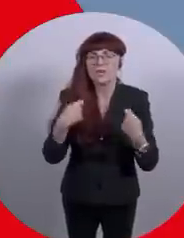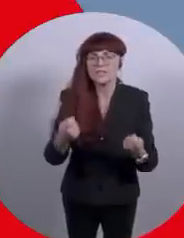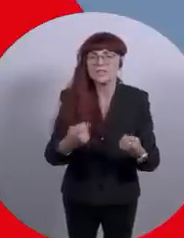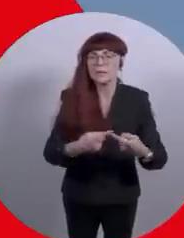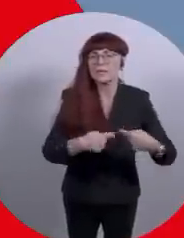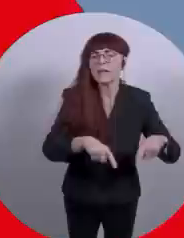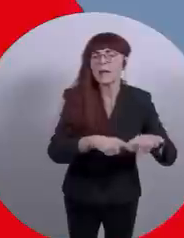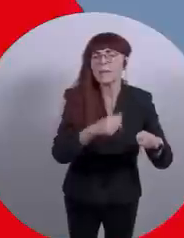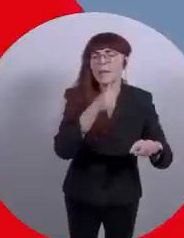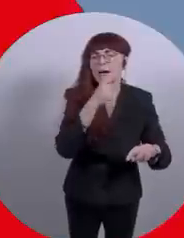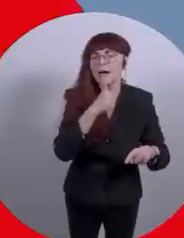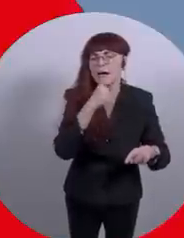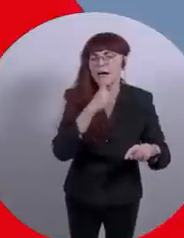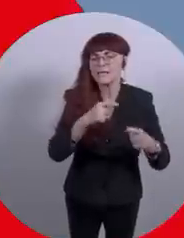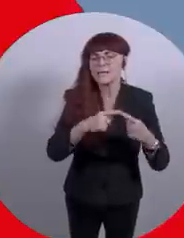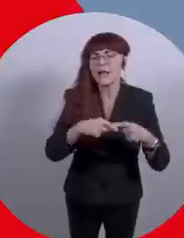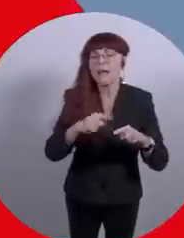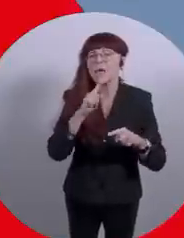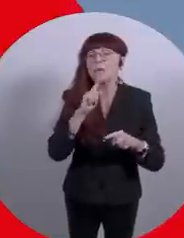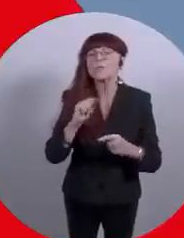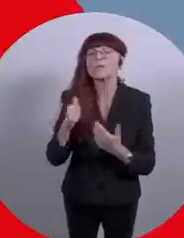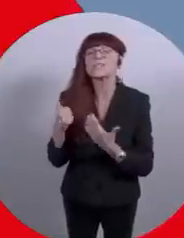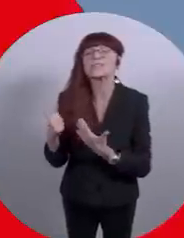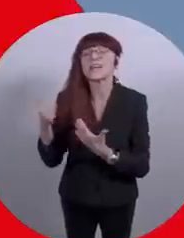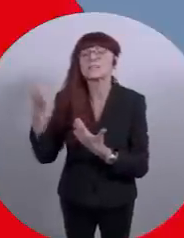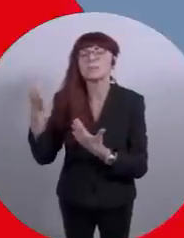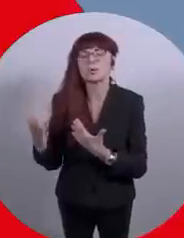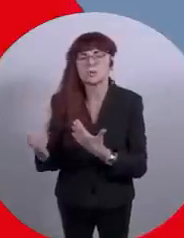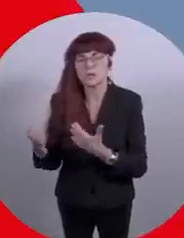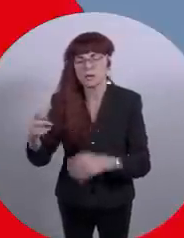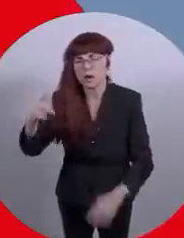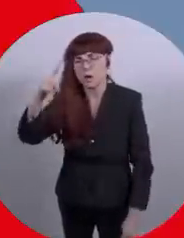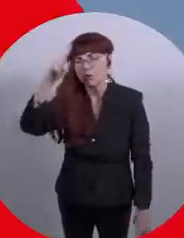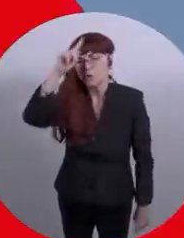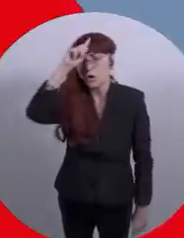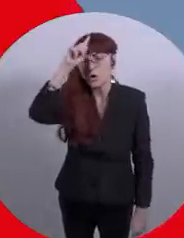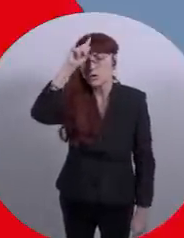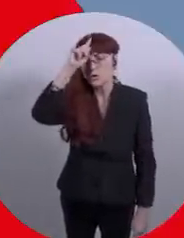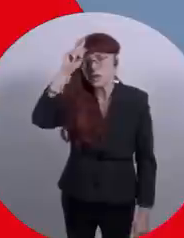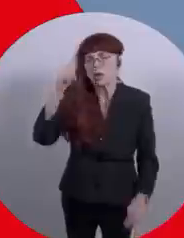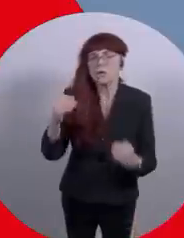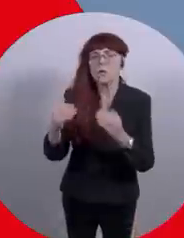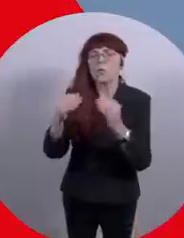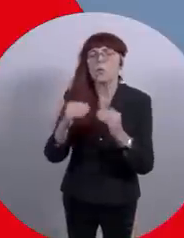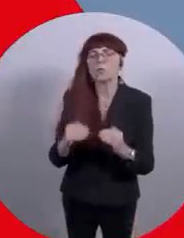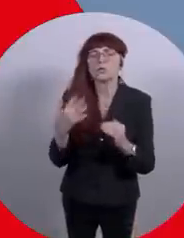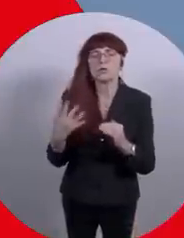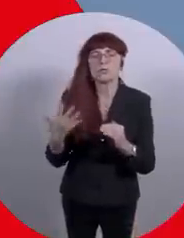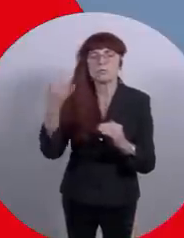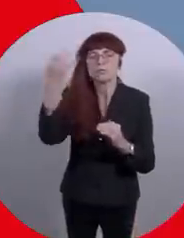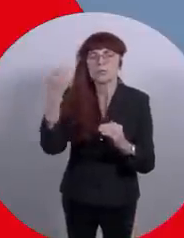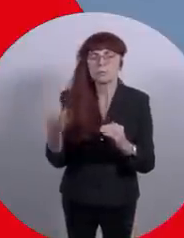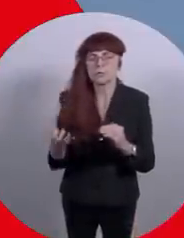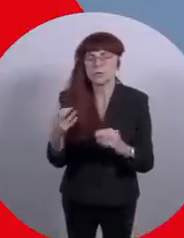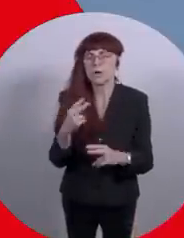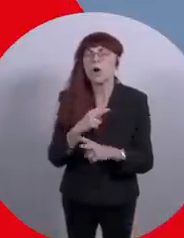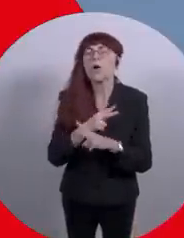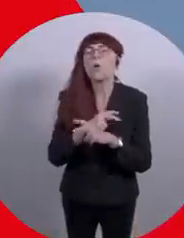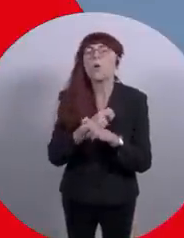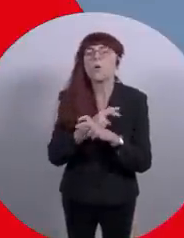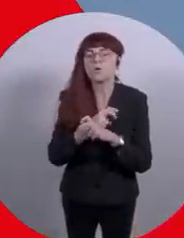Estland und haben sechs Prozent der Kollektivvertrag Deutschland unter 50% Österreich